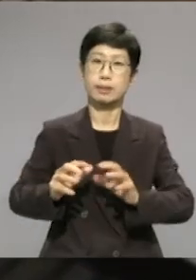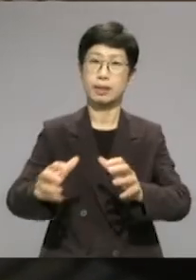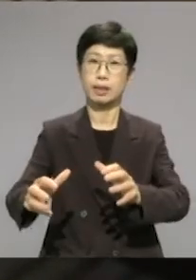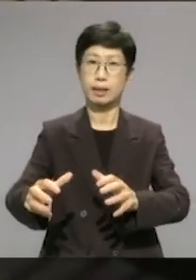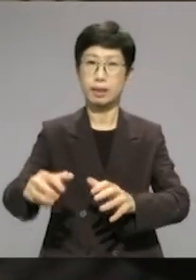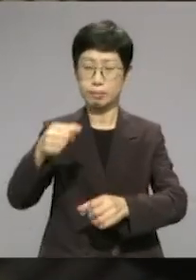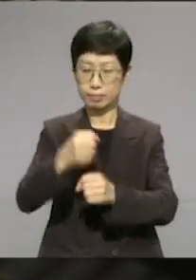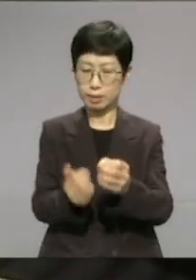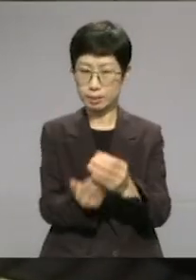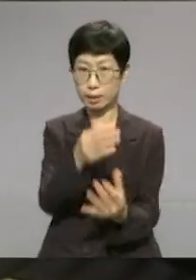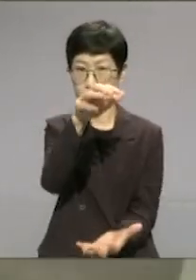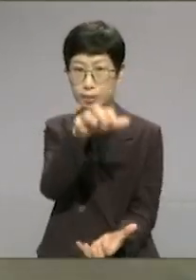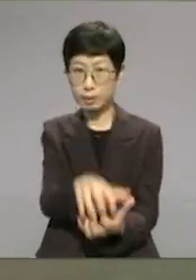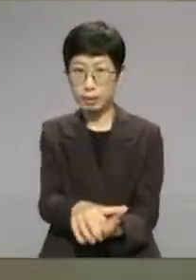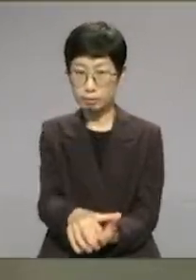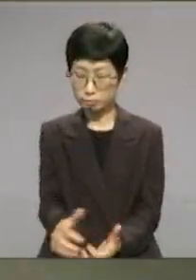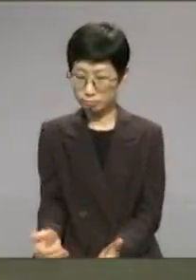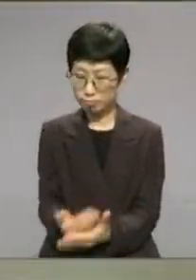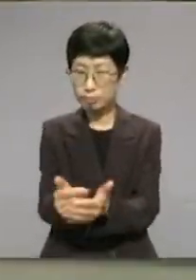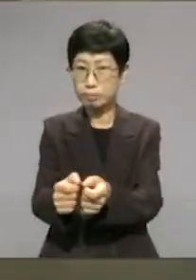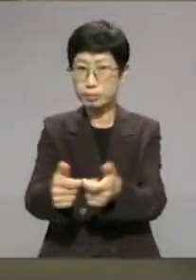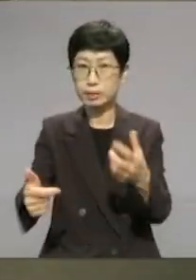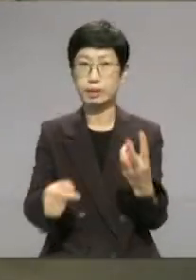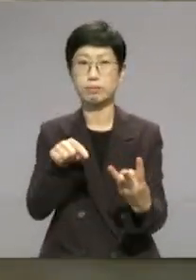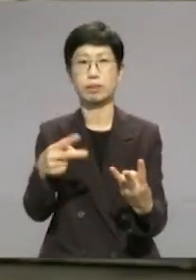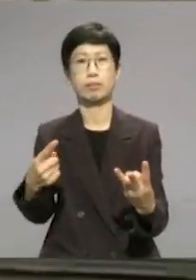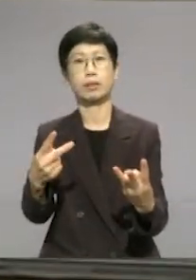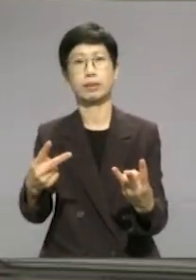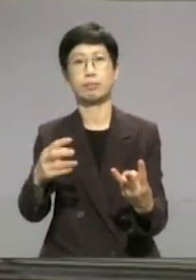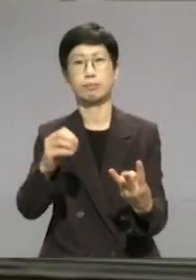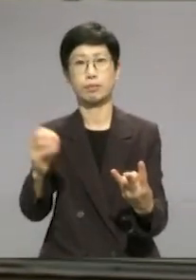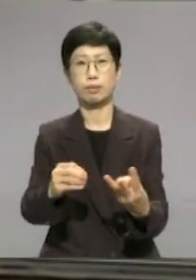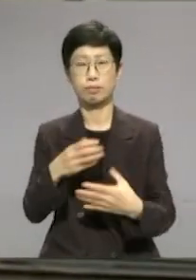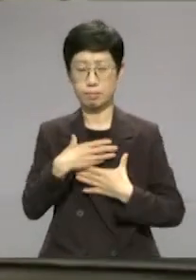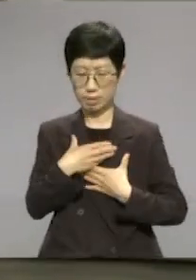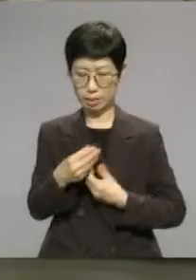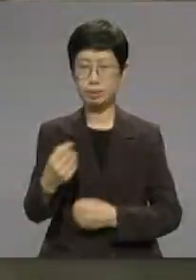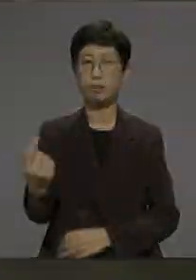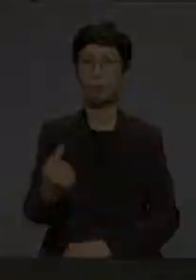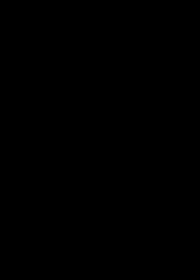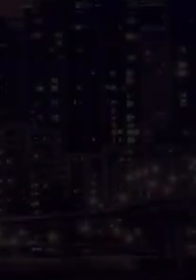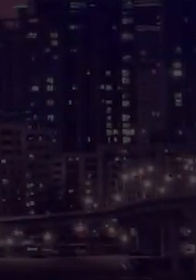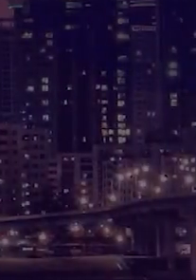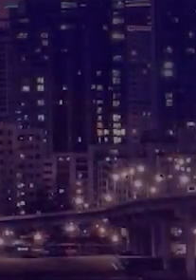세계 국내 총생산 성장률도 3.2%로 안정될 것으로 전망했습니다.